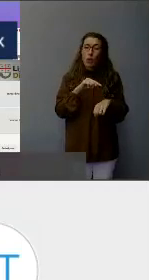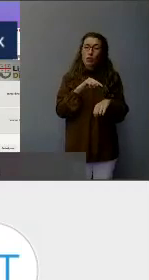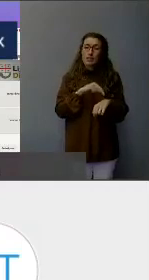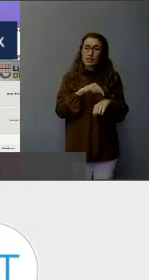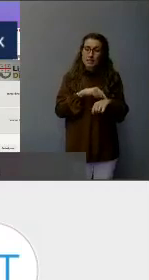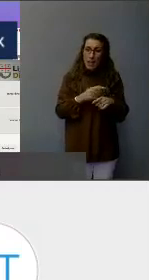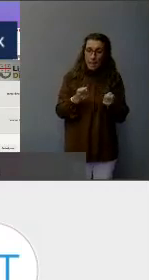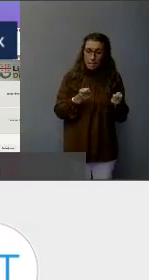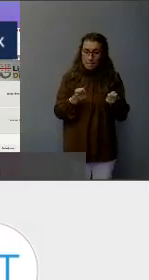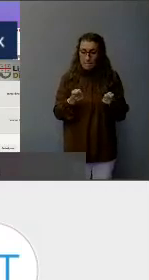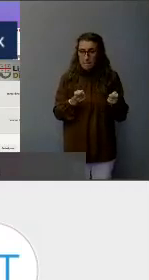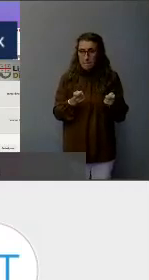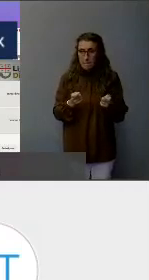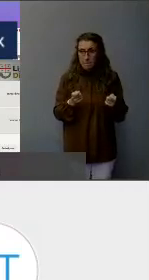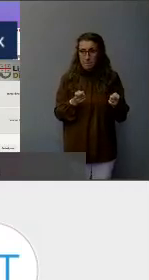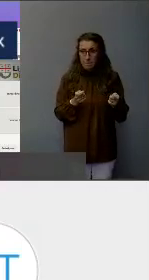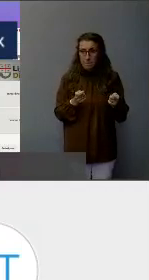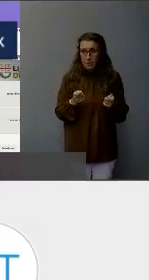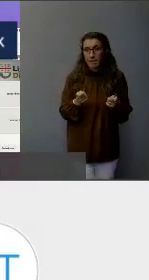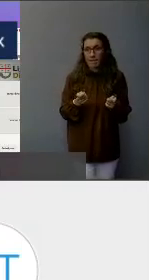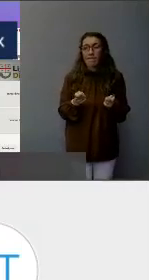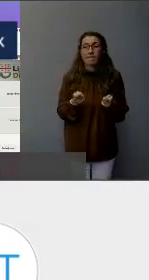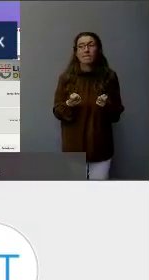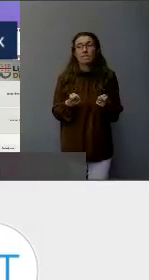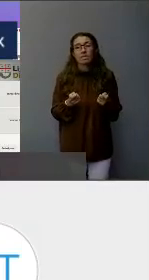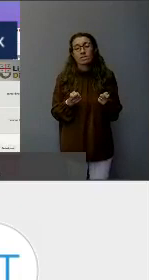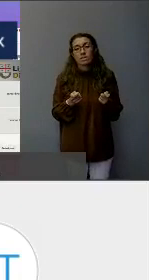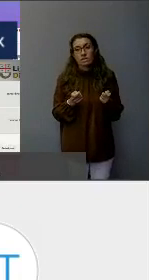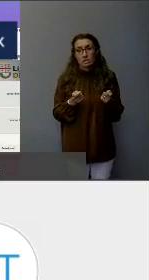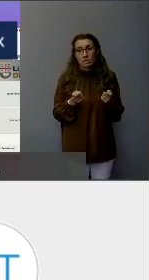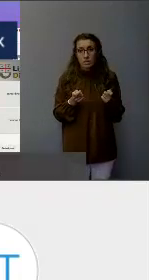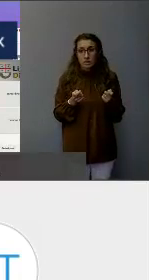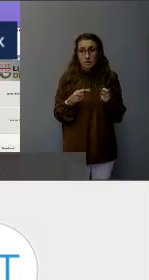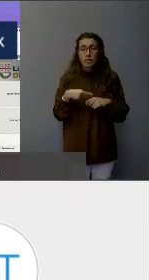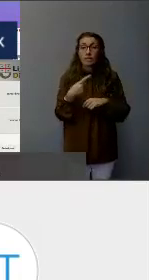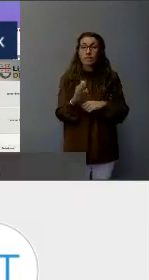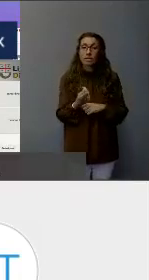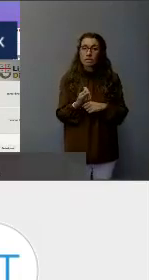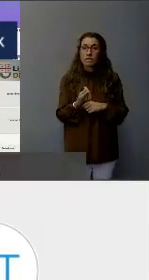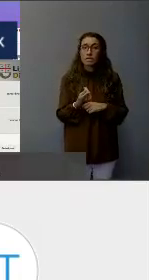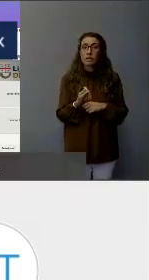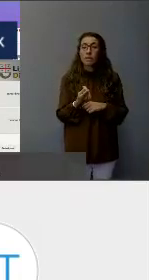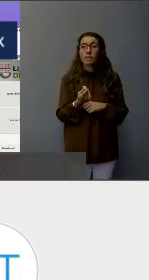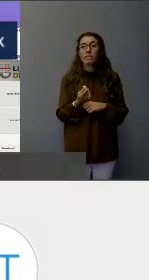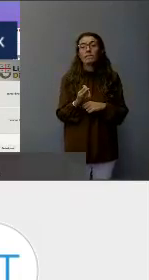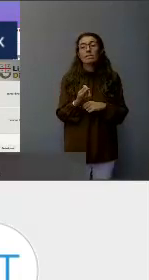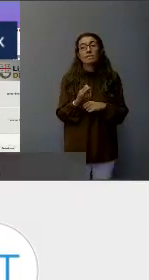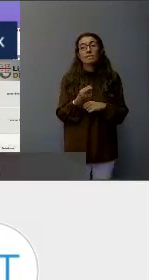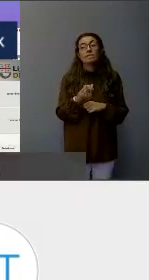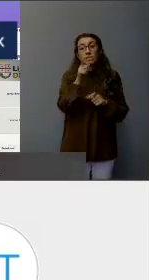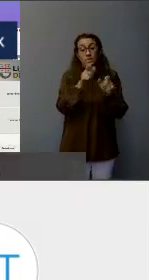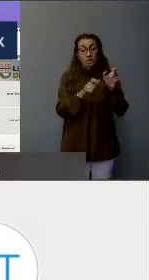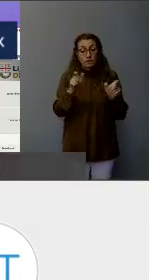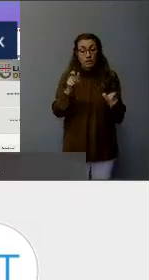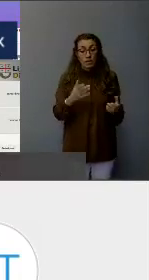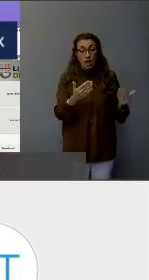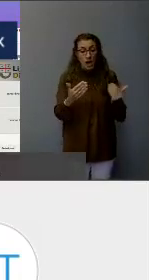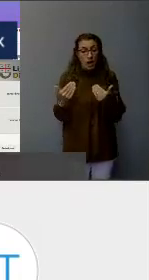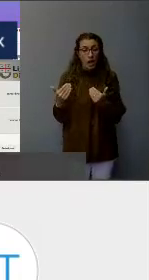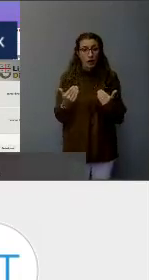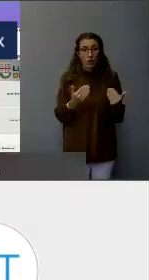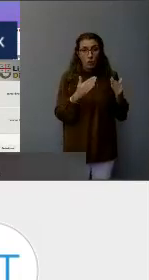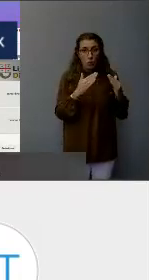descritti per che verranno posti in capo ai soggetti che acquisteranno queste nuove residenze sparse nel